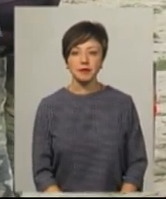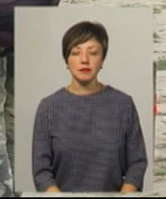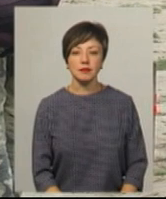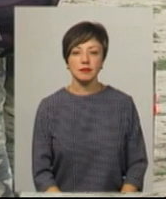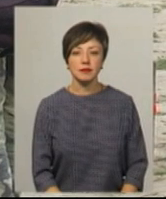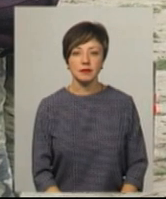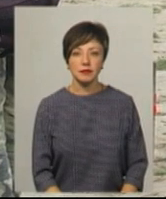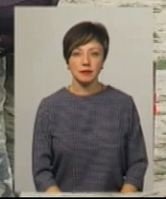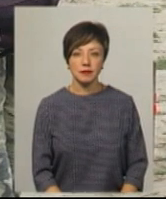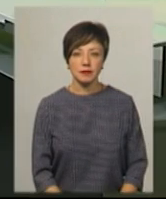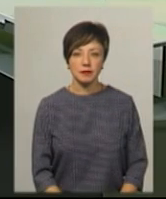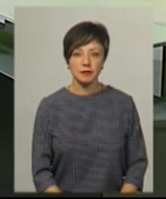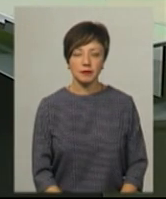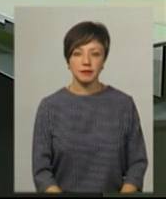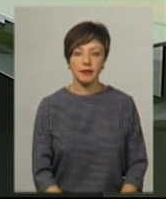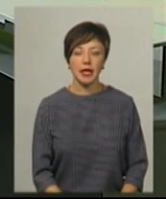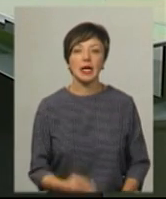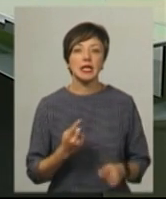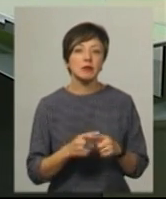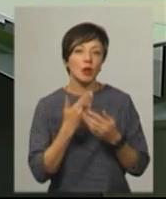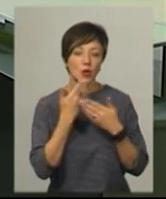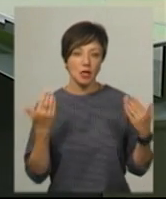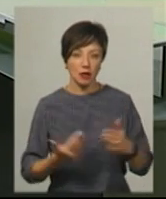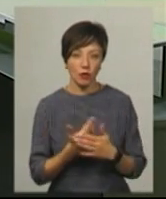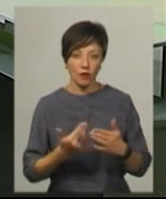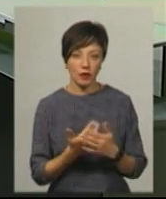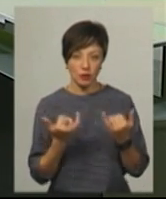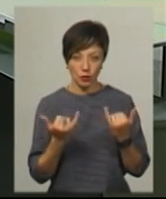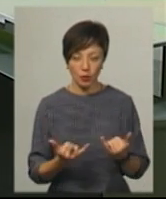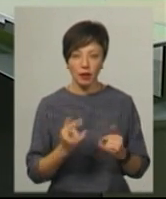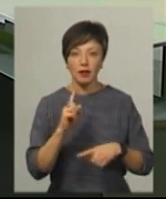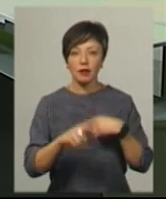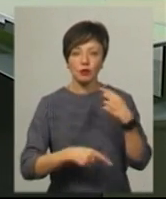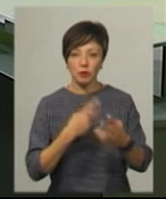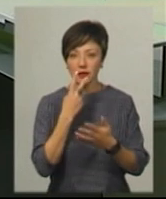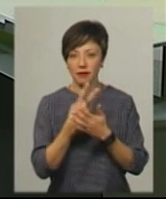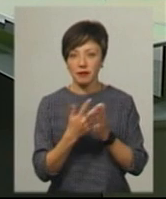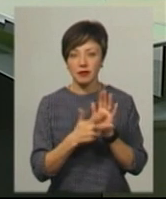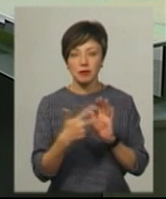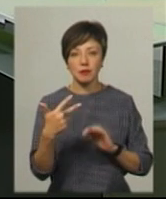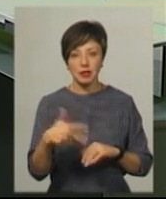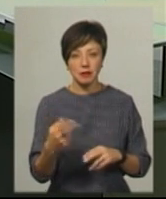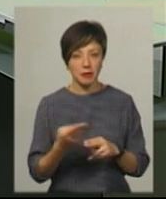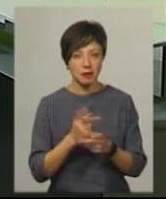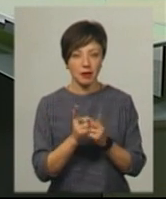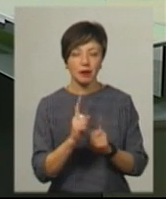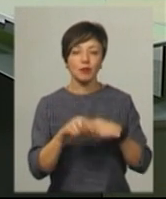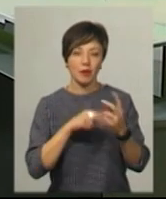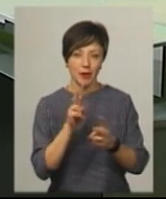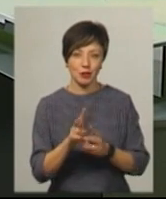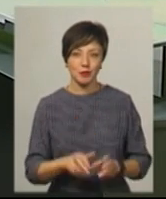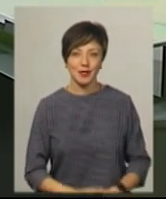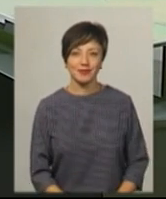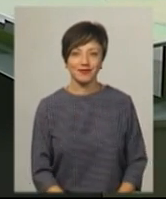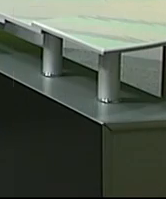Суспільному. Хмельницький. Це була остання інформація цього випуску. Наступний в ефірі. Дивіться о 20:30. Побачимось!